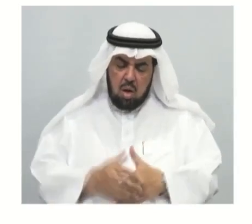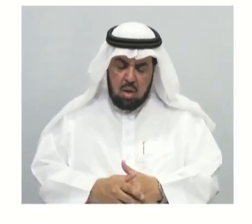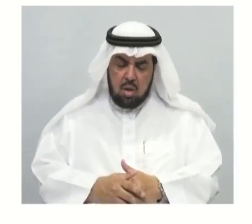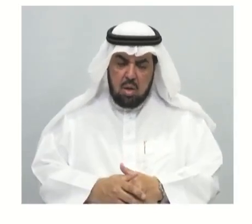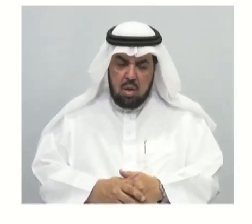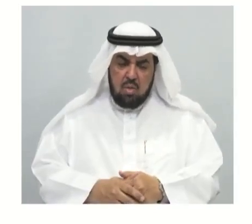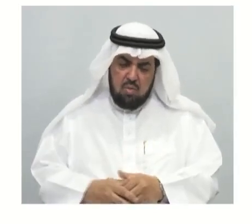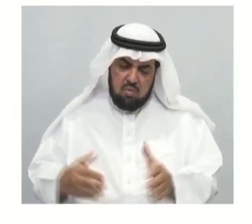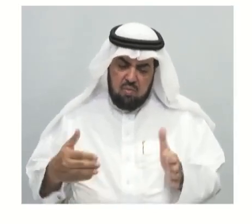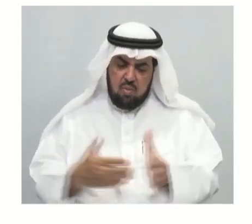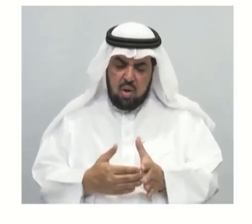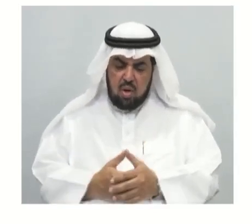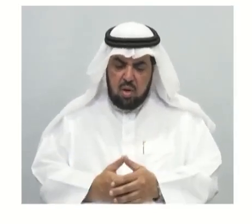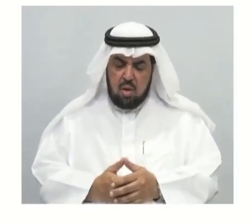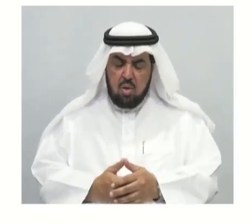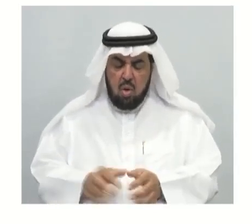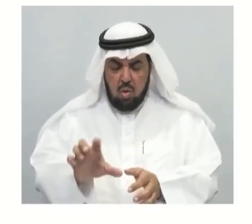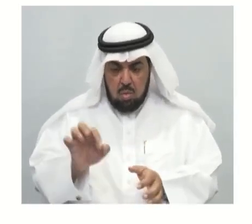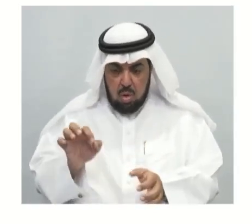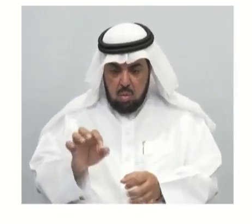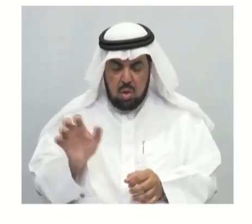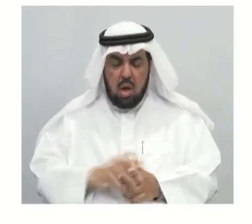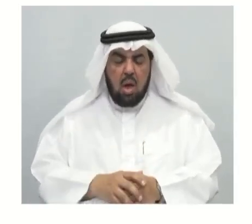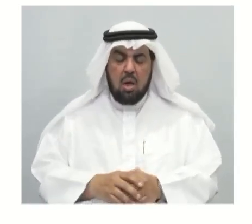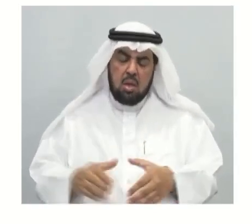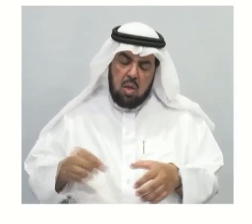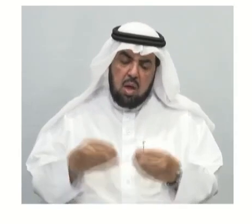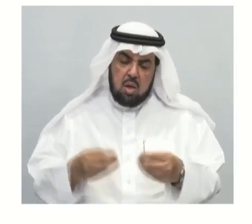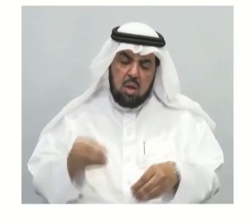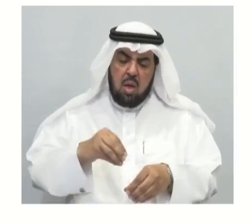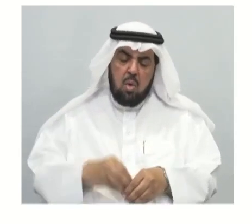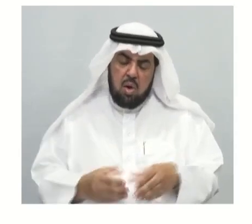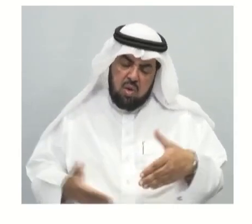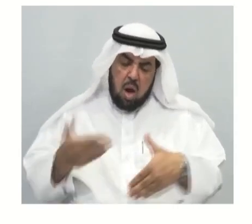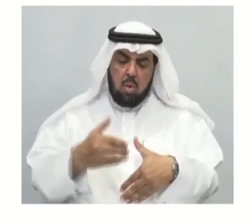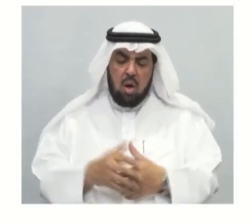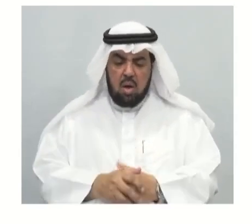اشرت اليها ولم تقتبس منها مباشره تضعها في